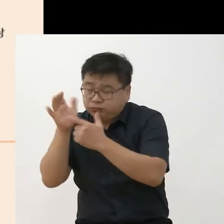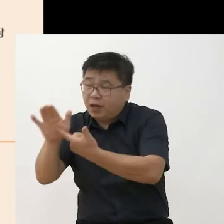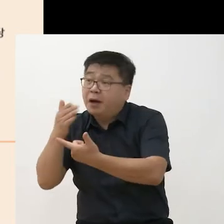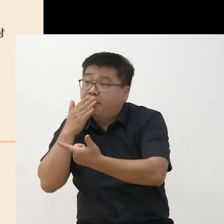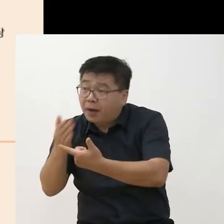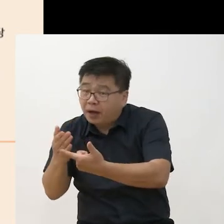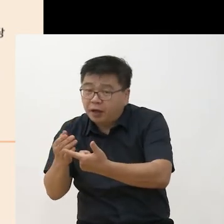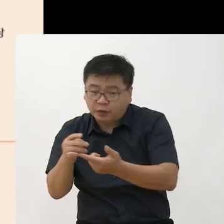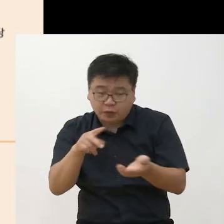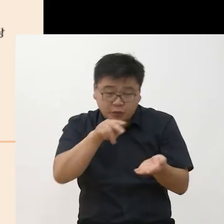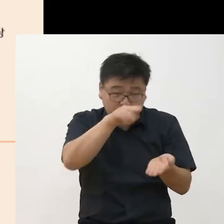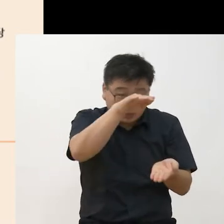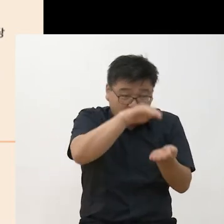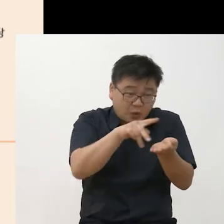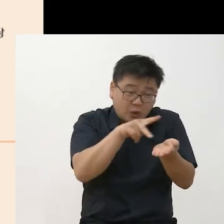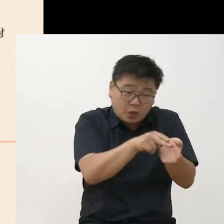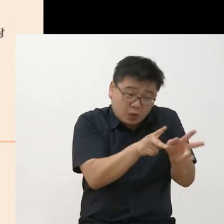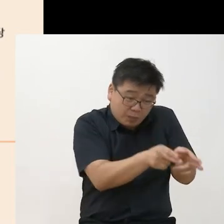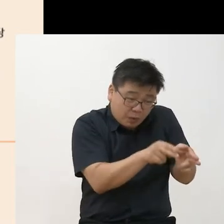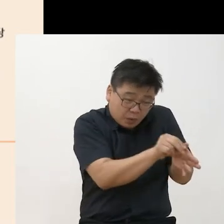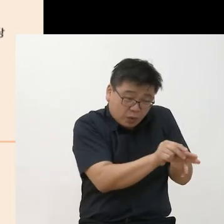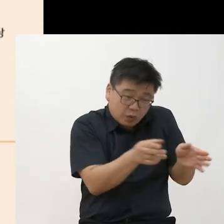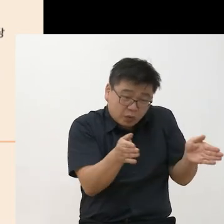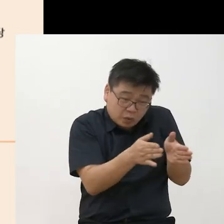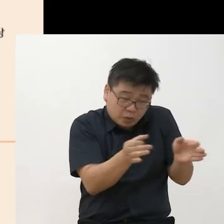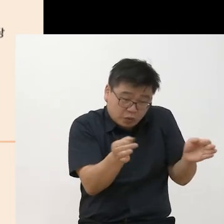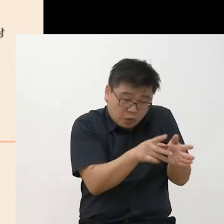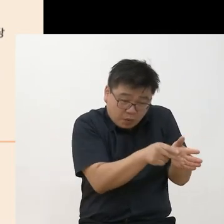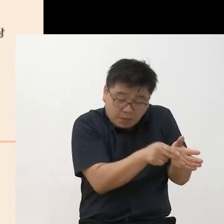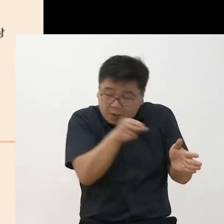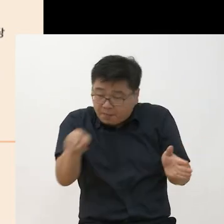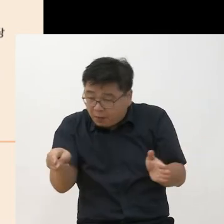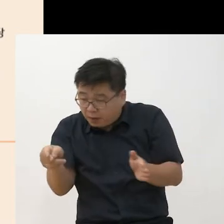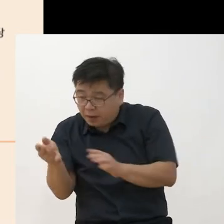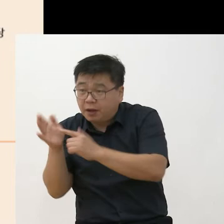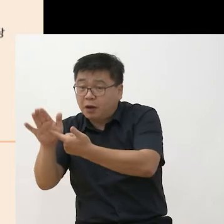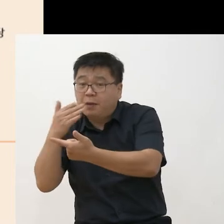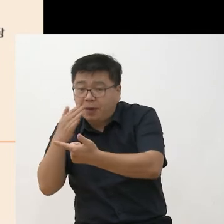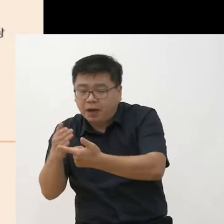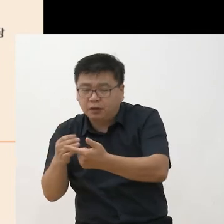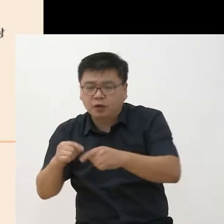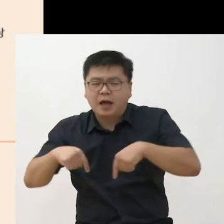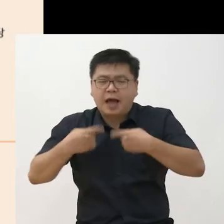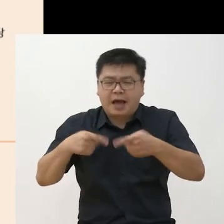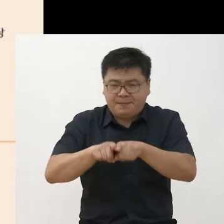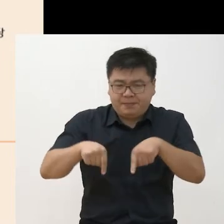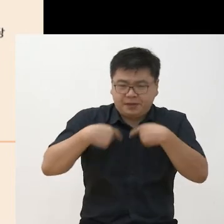즉 워크숍 형태의 공연 프로그램도 적합할 것으로 판단됩니다.